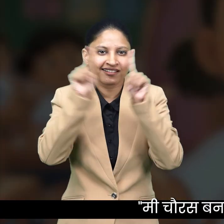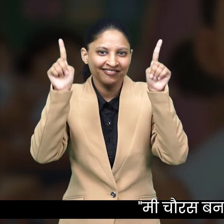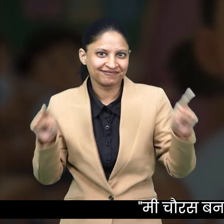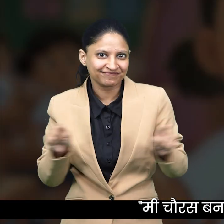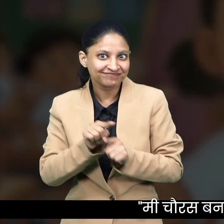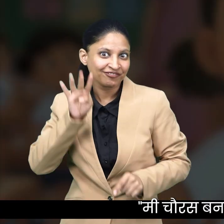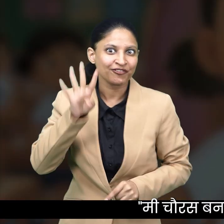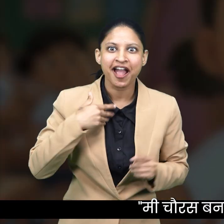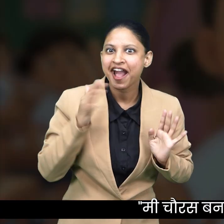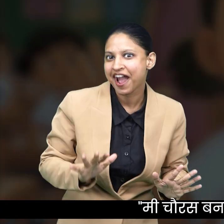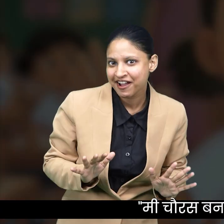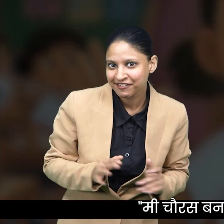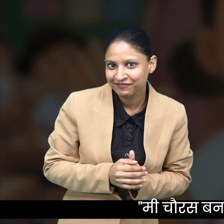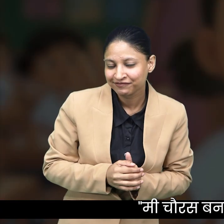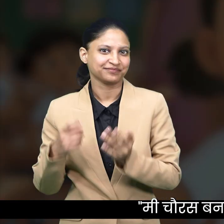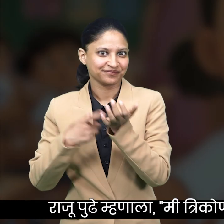काढू शकते.